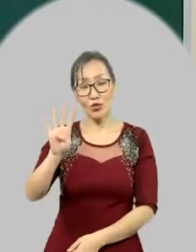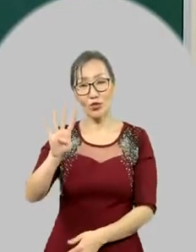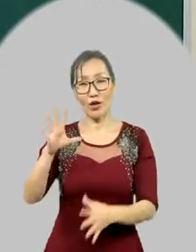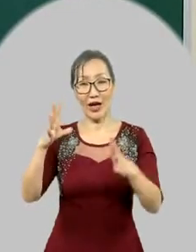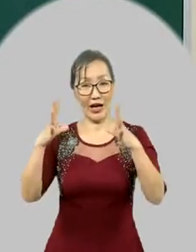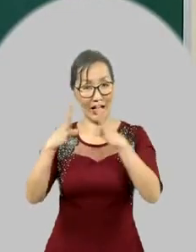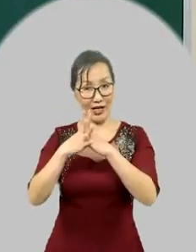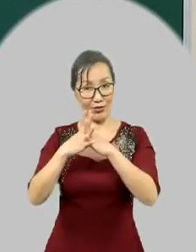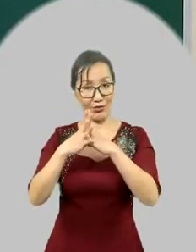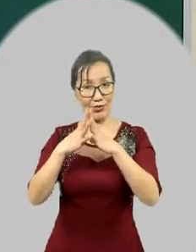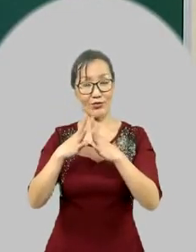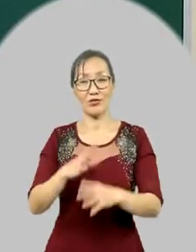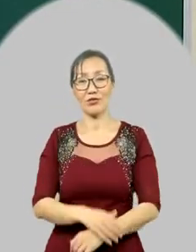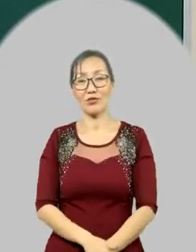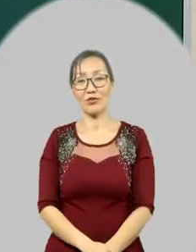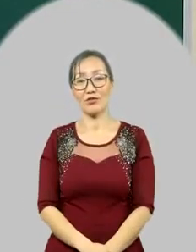10